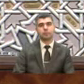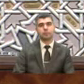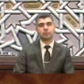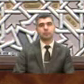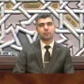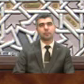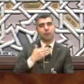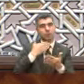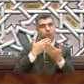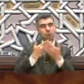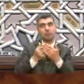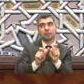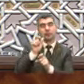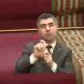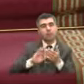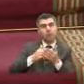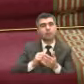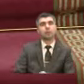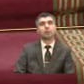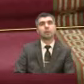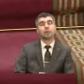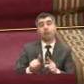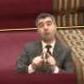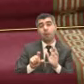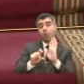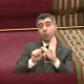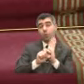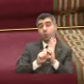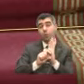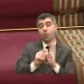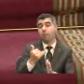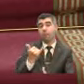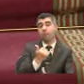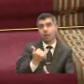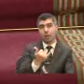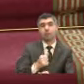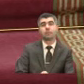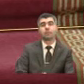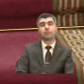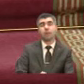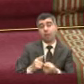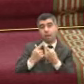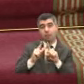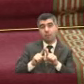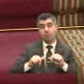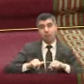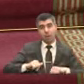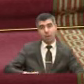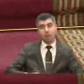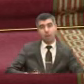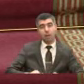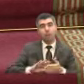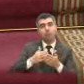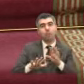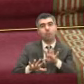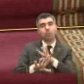شكرا لكم السادة النواب على هذا التفاعل، وهذا الموضوع في الحقيقة هو موضوع مهم، لأنه مش فقط شأن ديال الوزارة، ولكن هذا شأن